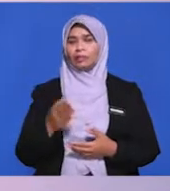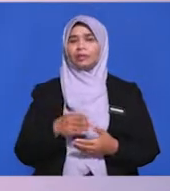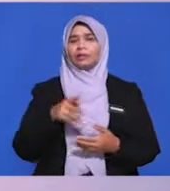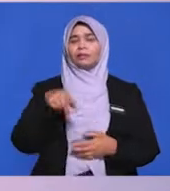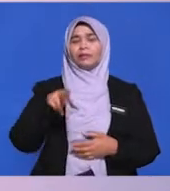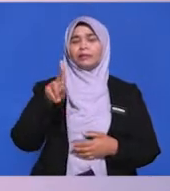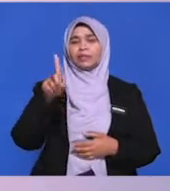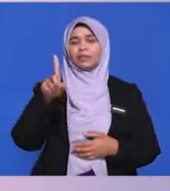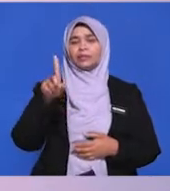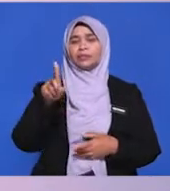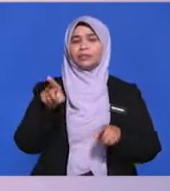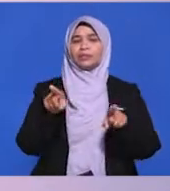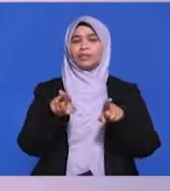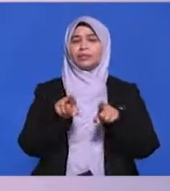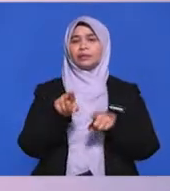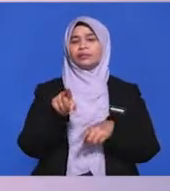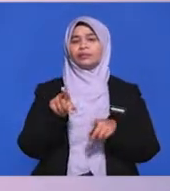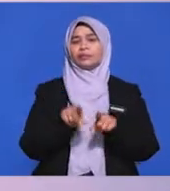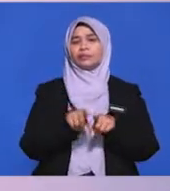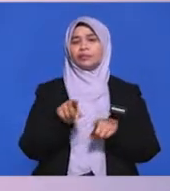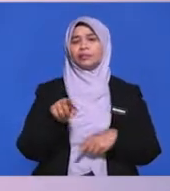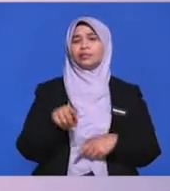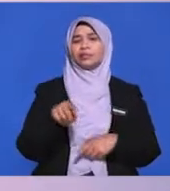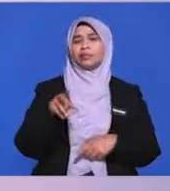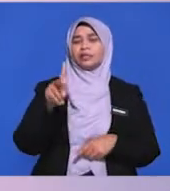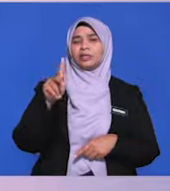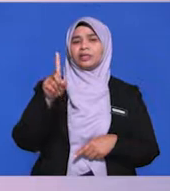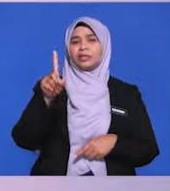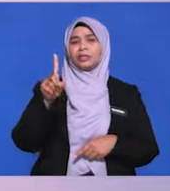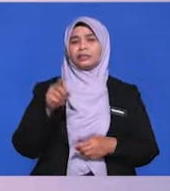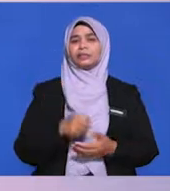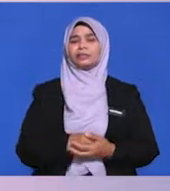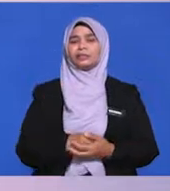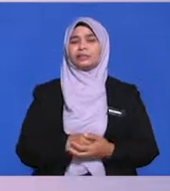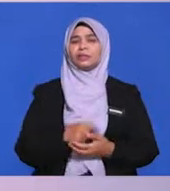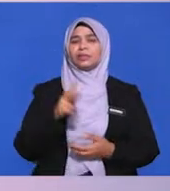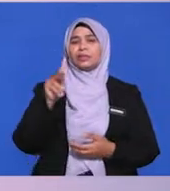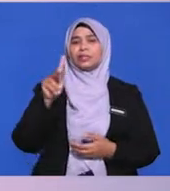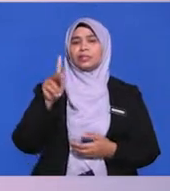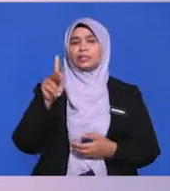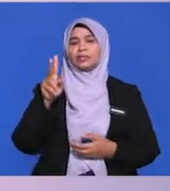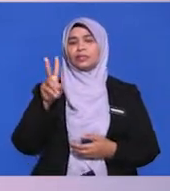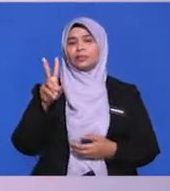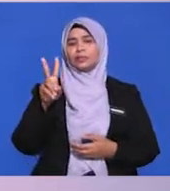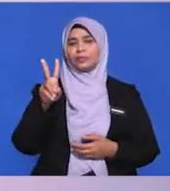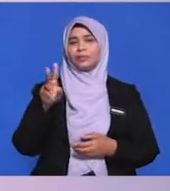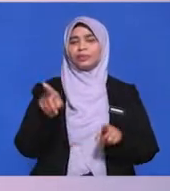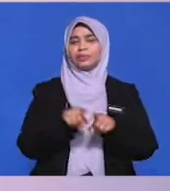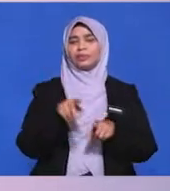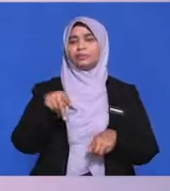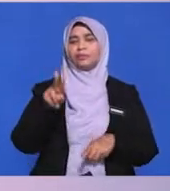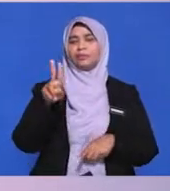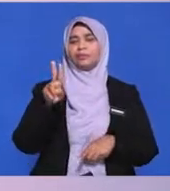C1 = b 1 V1 dan V2 = PHI